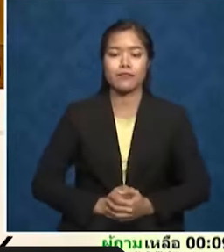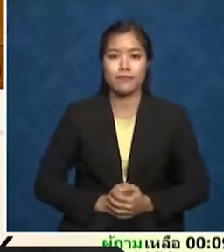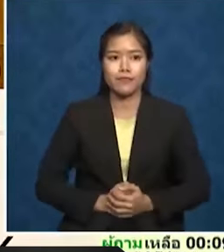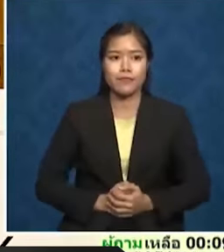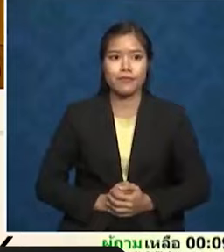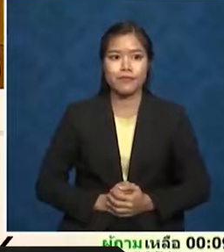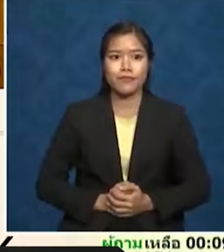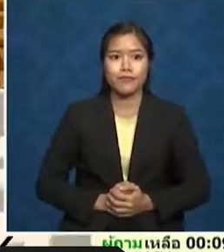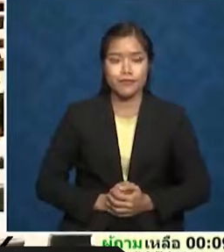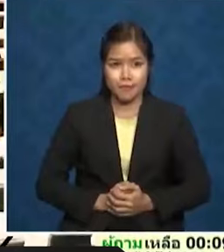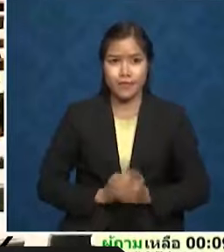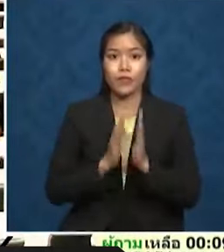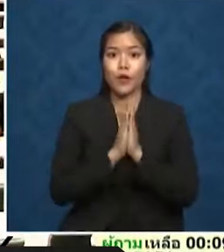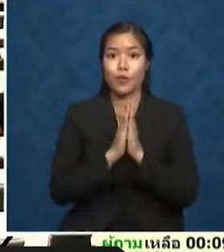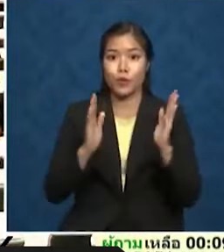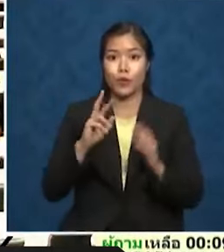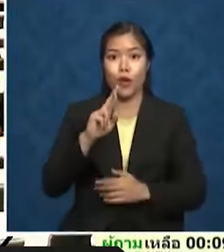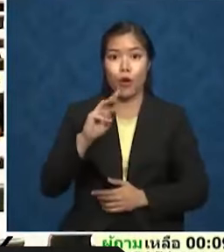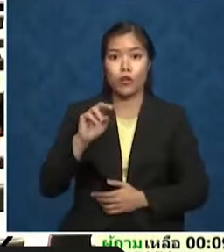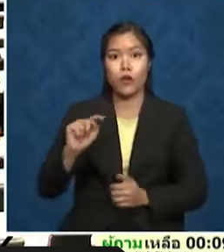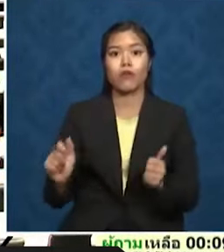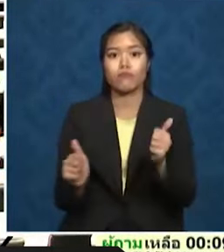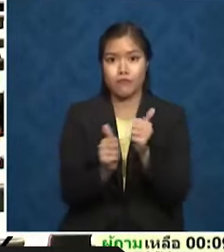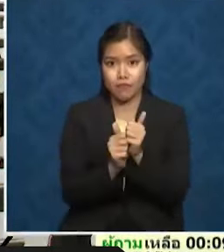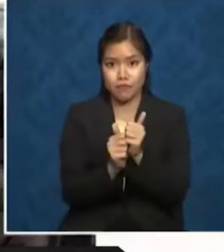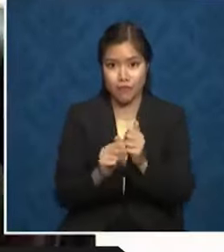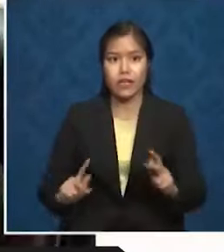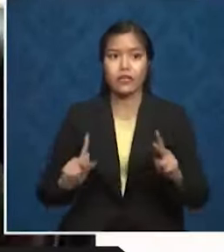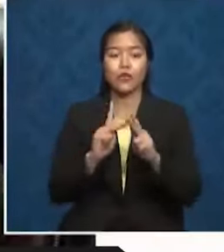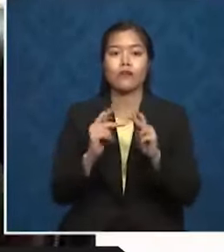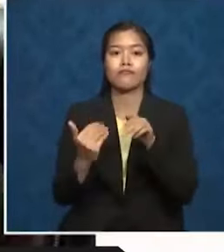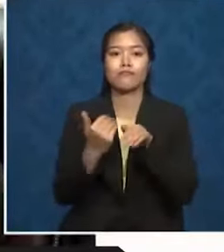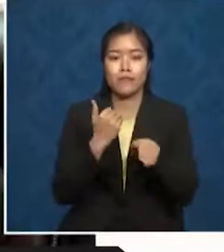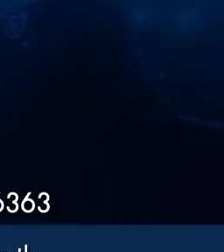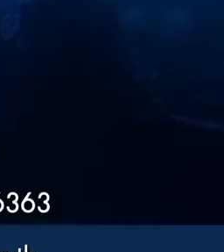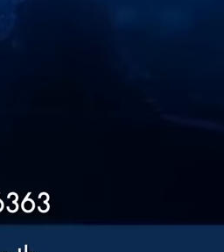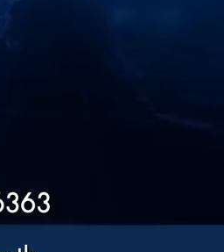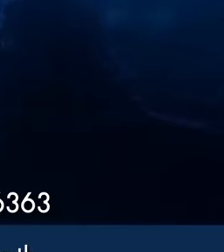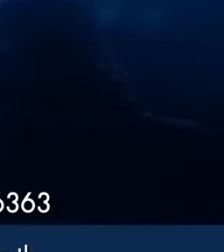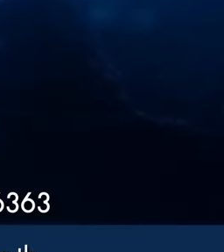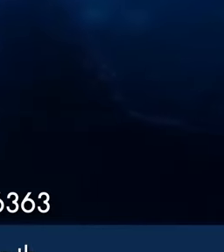านรัฐมนตรีช่วยประการกระทรวงคมนาคมครับขอบคุณมากท่านประธานครับ ครับขอบคุณมากครับ